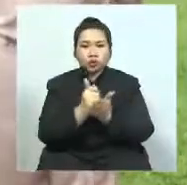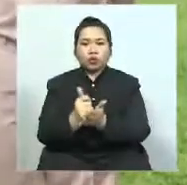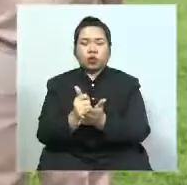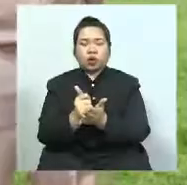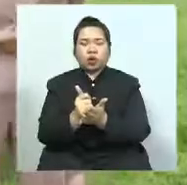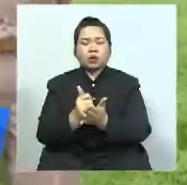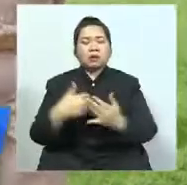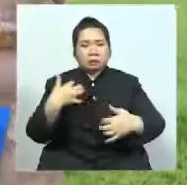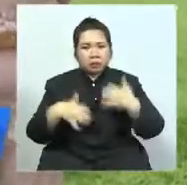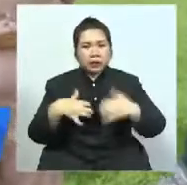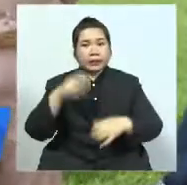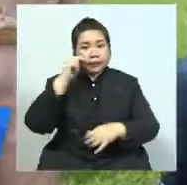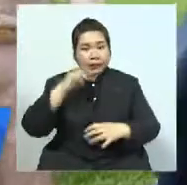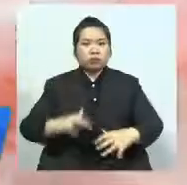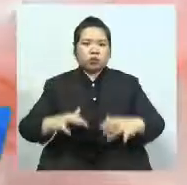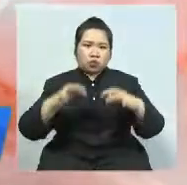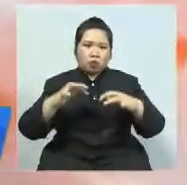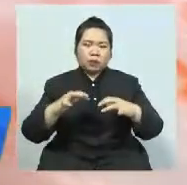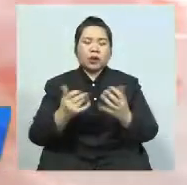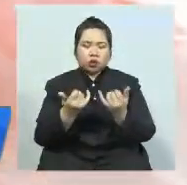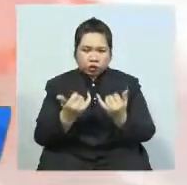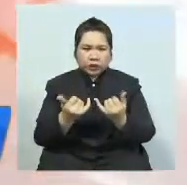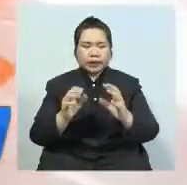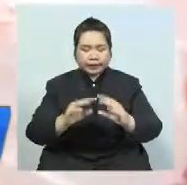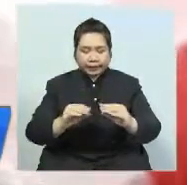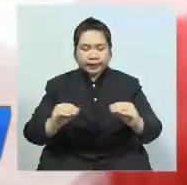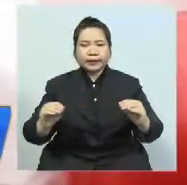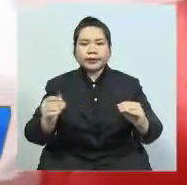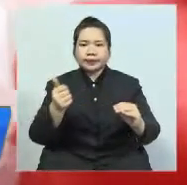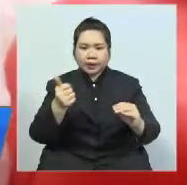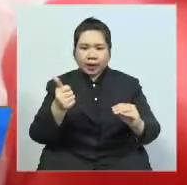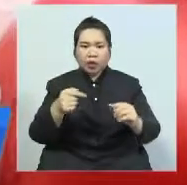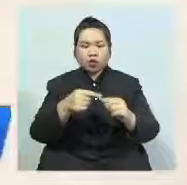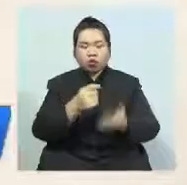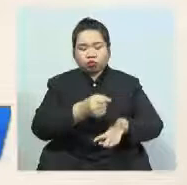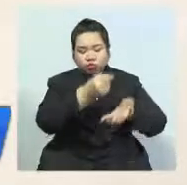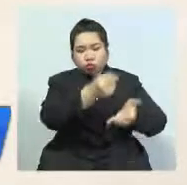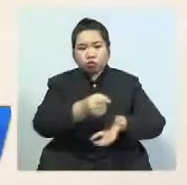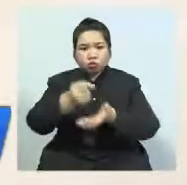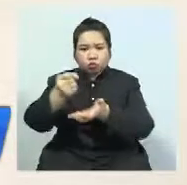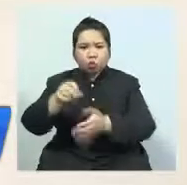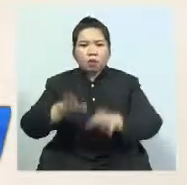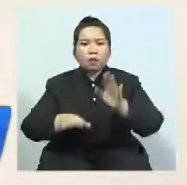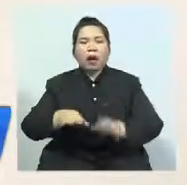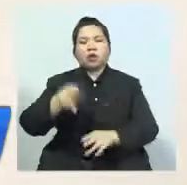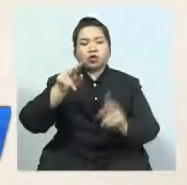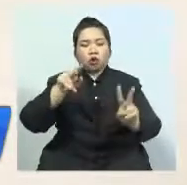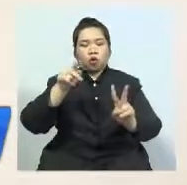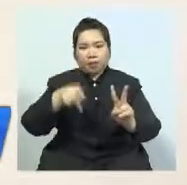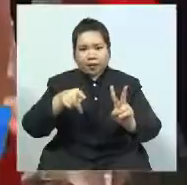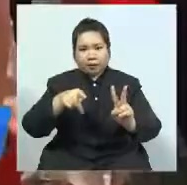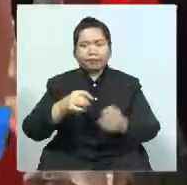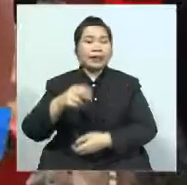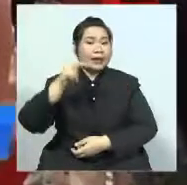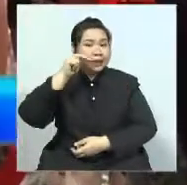องผู้ประสบภัยนะคะภายหลังจากที่สถานการณ์เนี่ยเริ่มที่จะคลี่คลายกันแล้วก็มีถุงยังชีพนะคะประมาณ 2,000 ถุงน้ำดื่ม